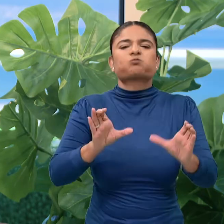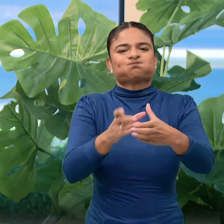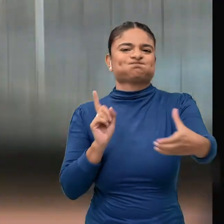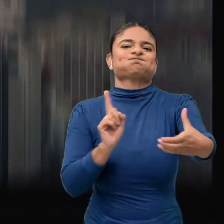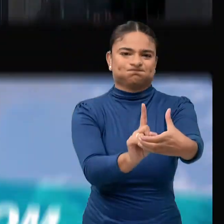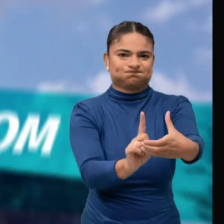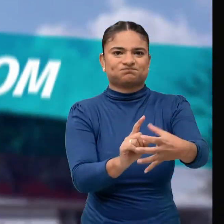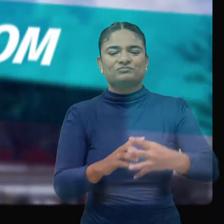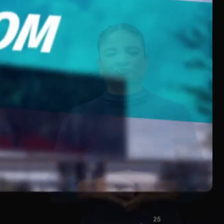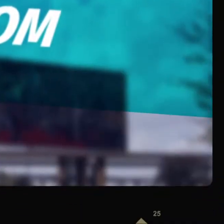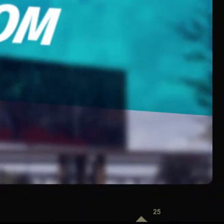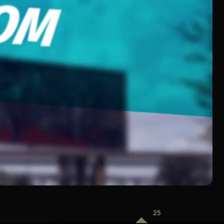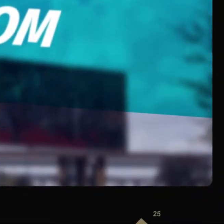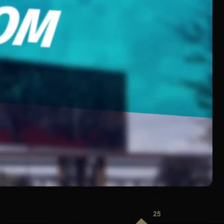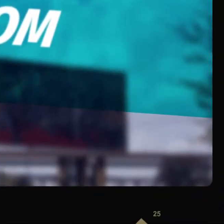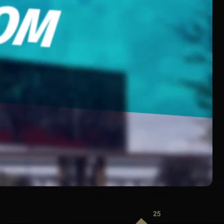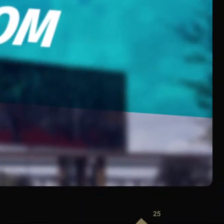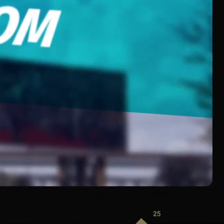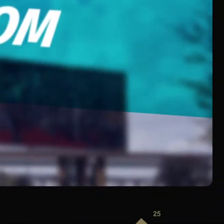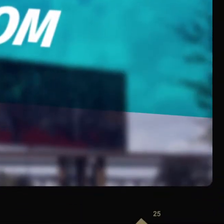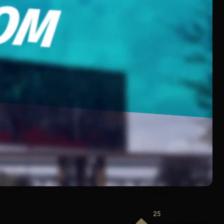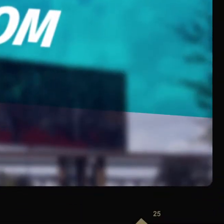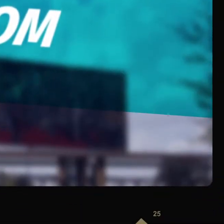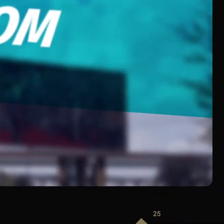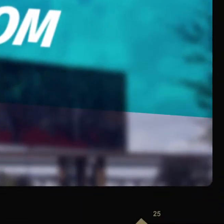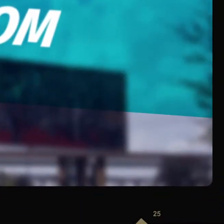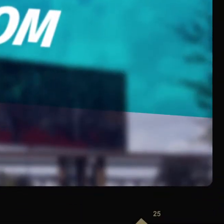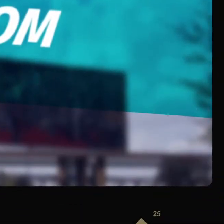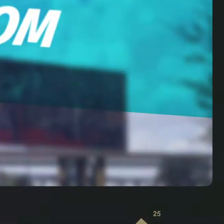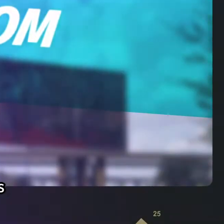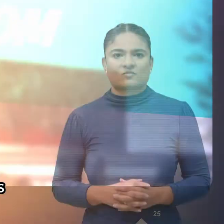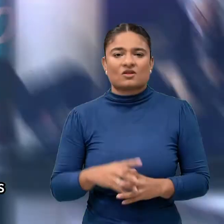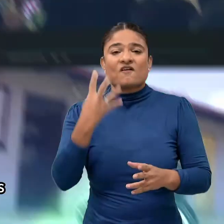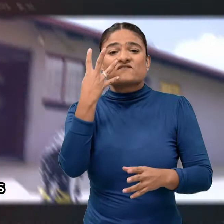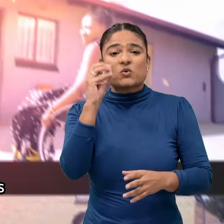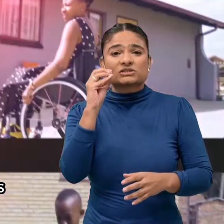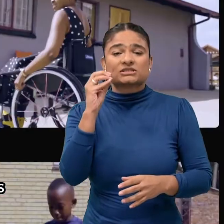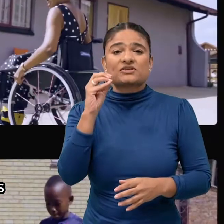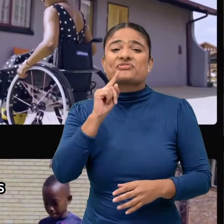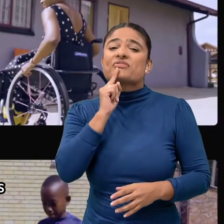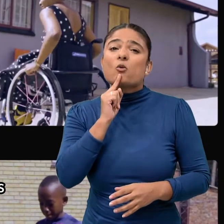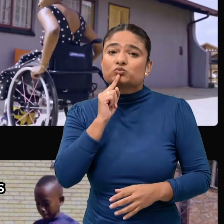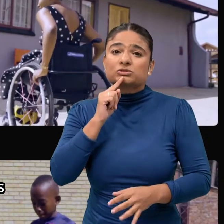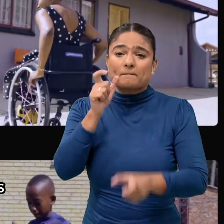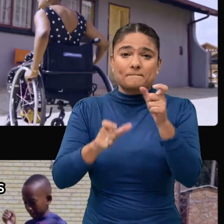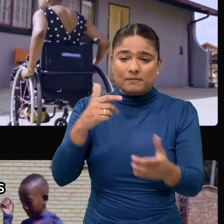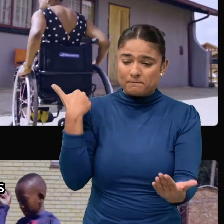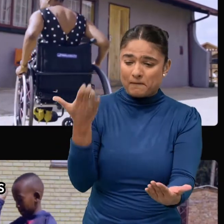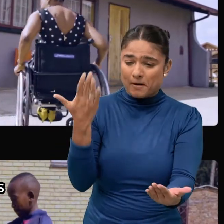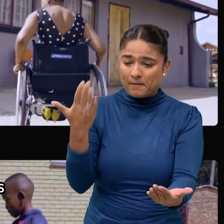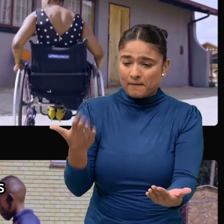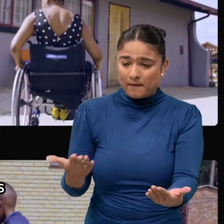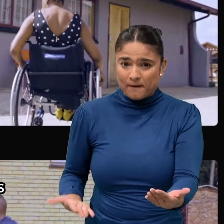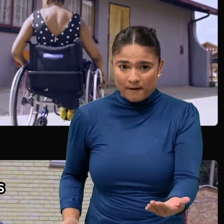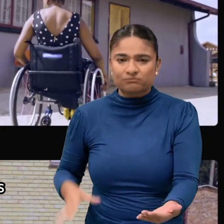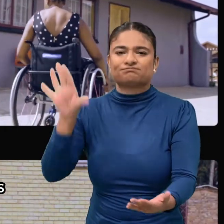gestremdheidssektor. Out of over 40,000 applicants, Zuki